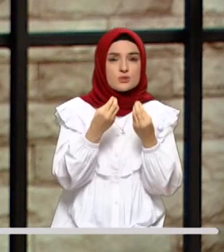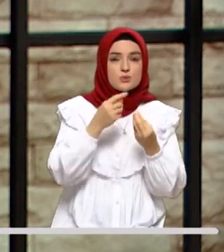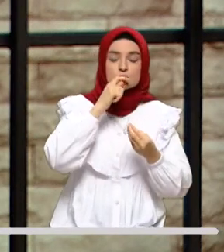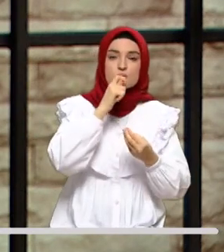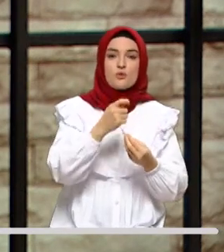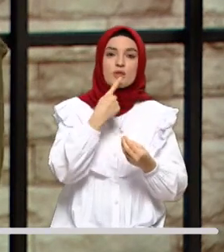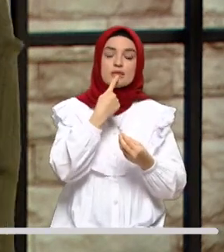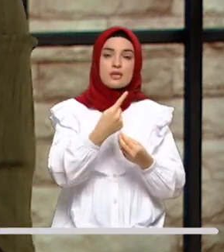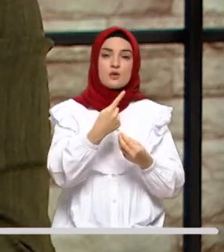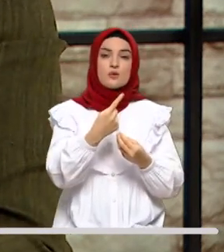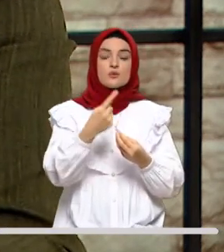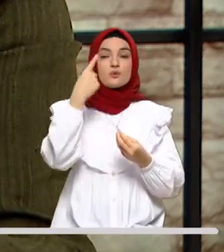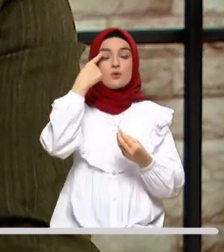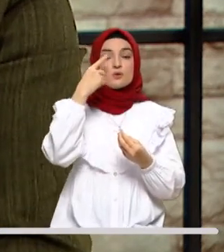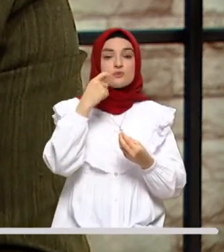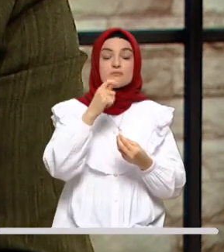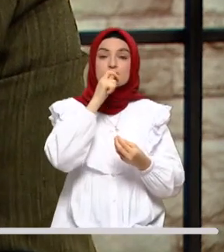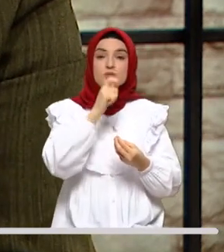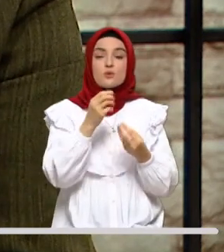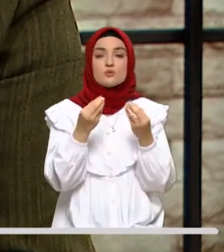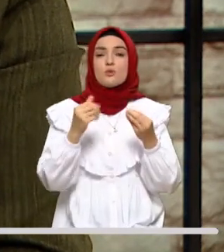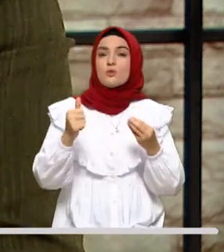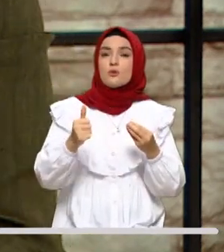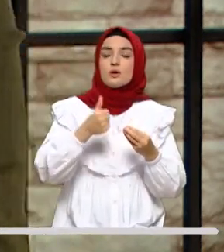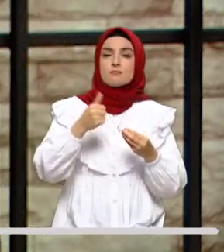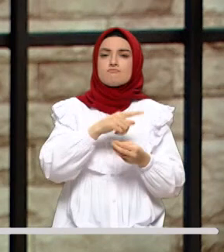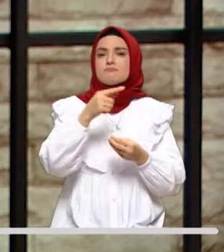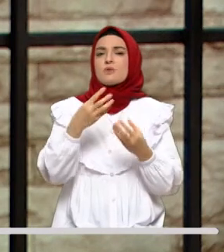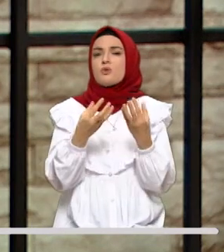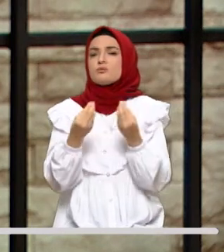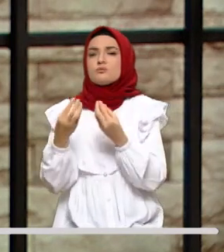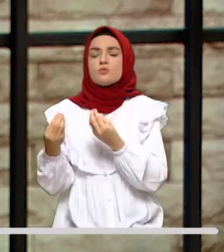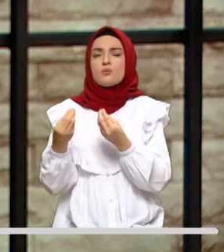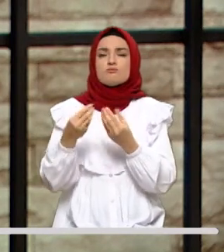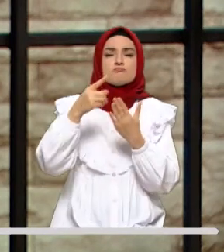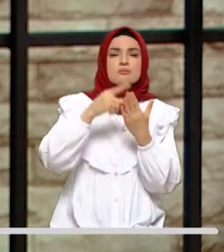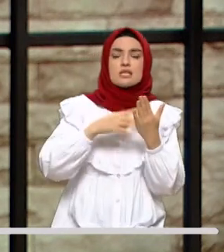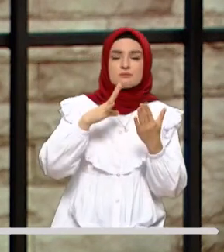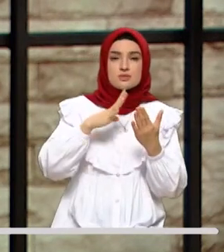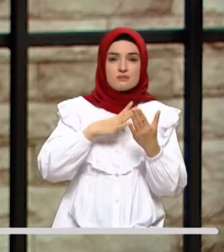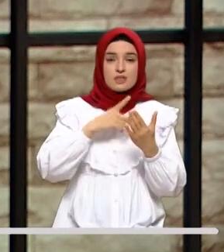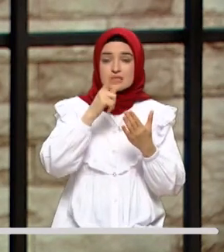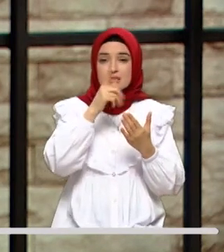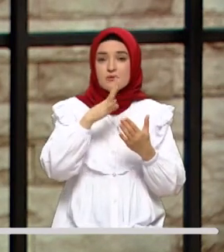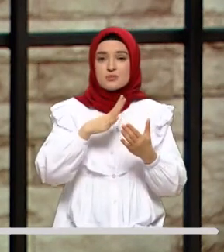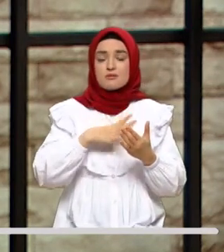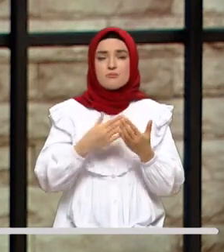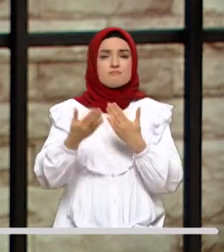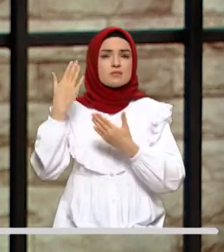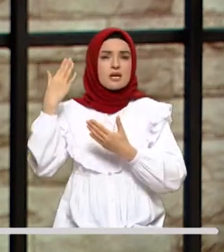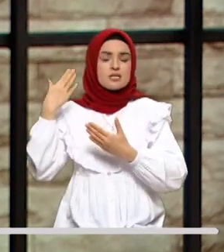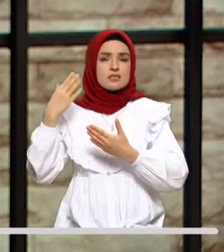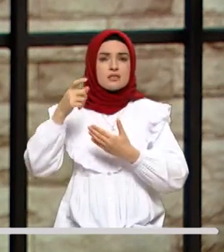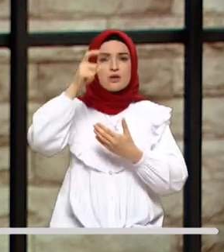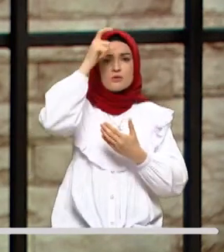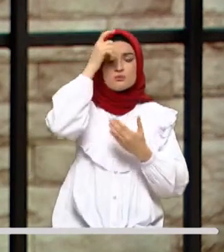çok önemlidir. Bizim bir sürü edebi metinlerimiz var, şiirlerimiz var. Bakın eskiden Türkiye'de Safahat